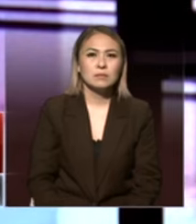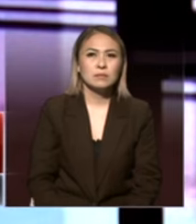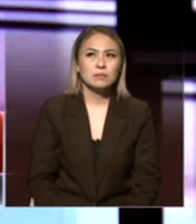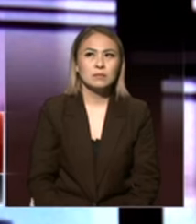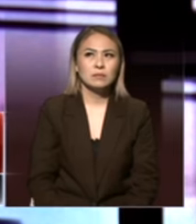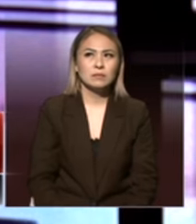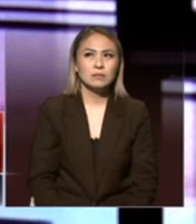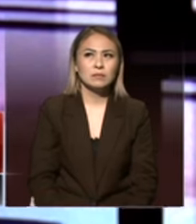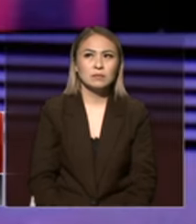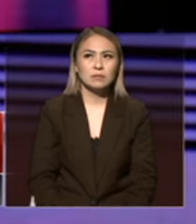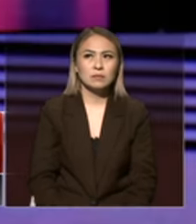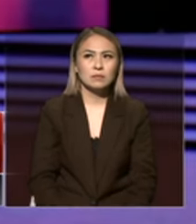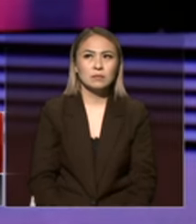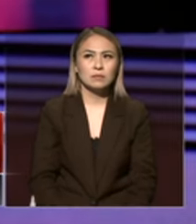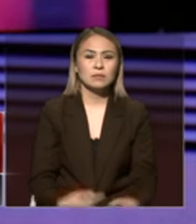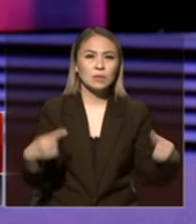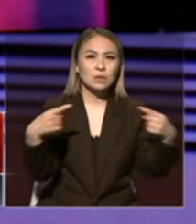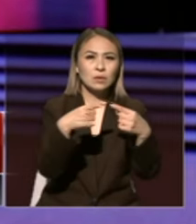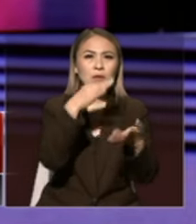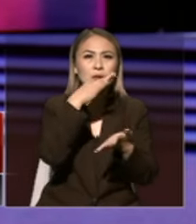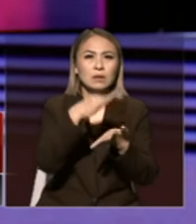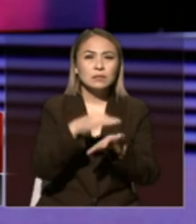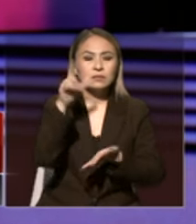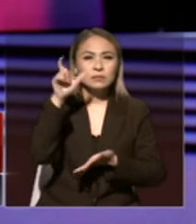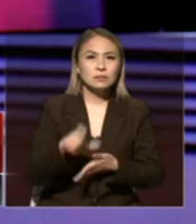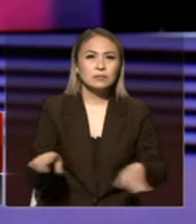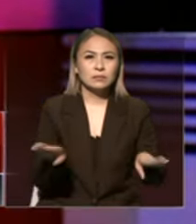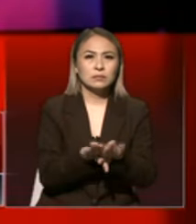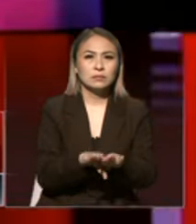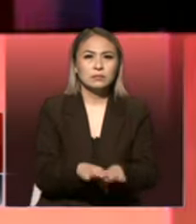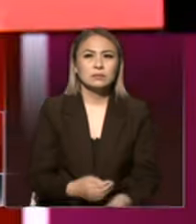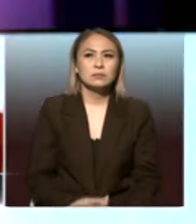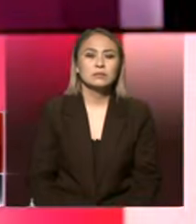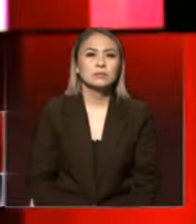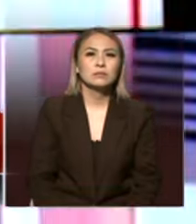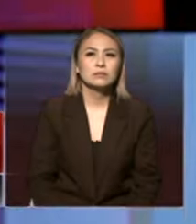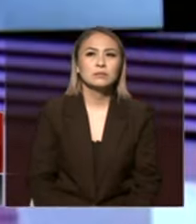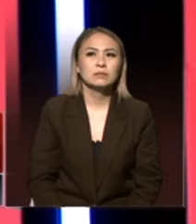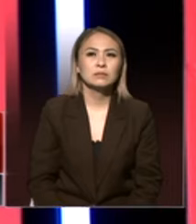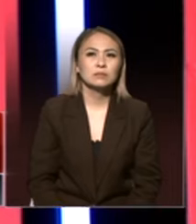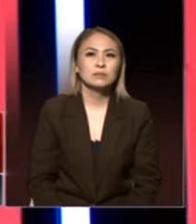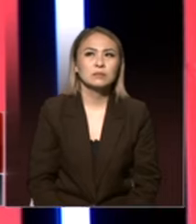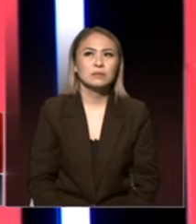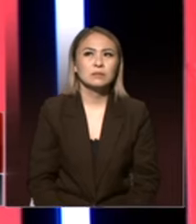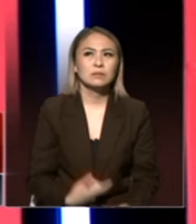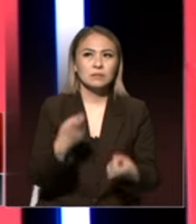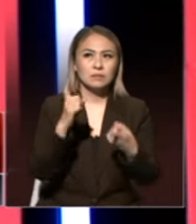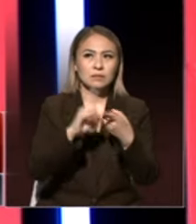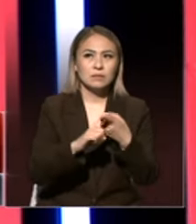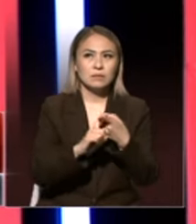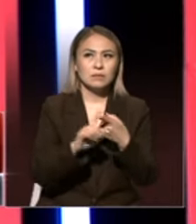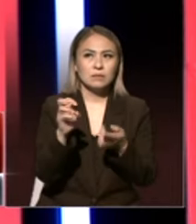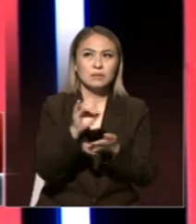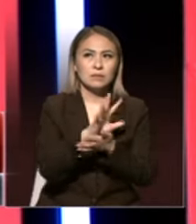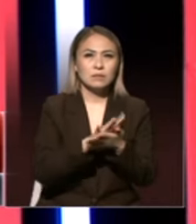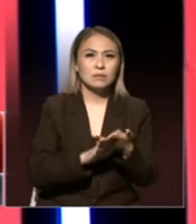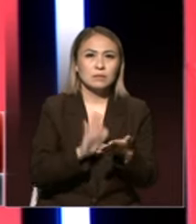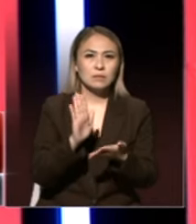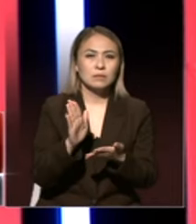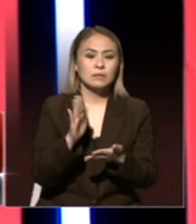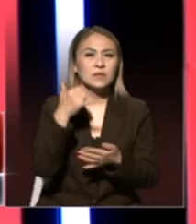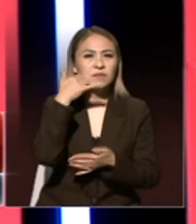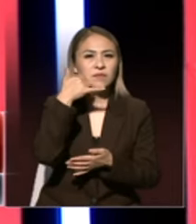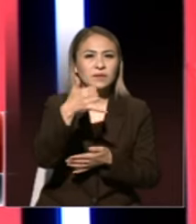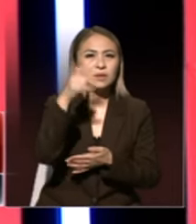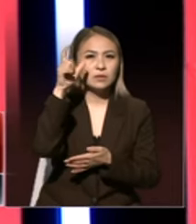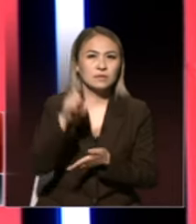өтө дурус. Көрүңүз да, соган накты жооп беретин адам болсо, эй, мына. Мине осы жооп берүүгө катышты жана өзүңүз казыр жалгастырасыз. Коңгуроо шалган